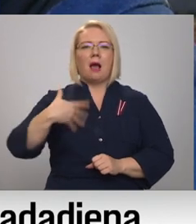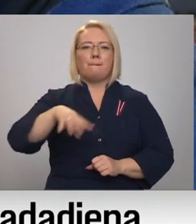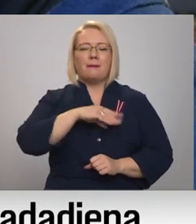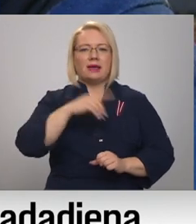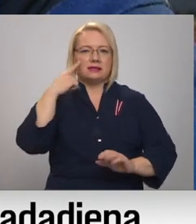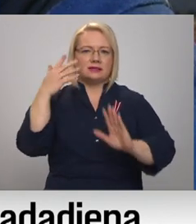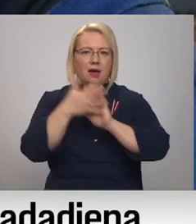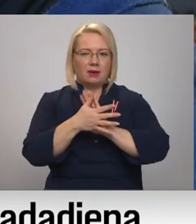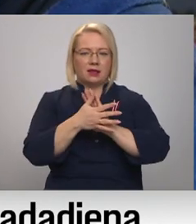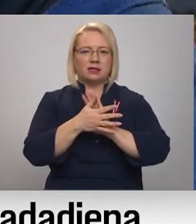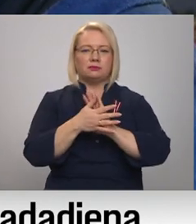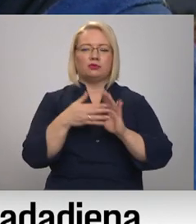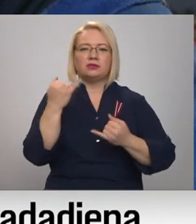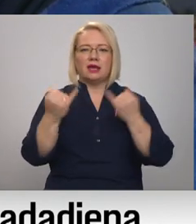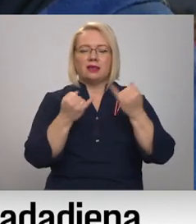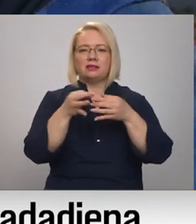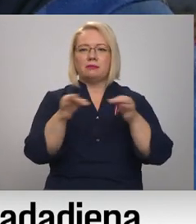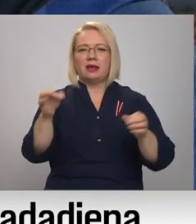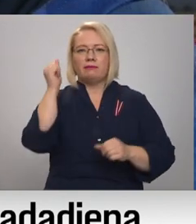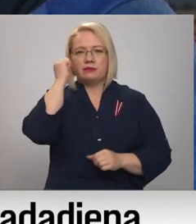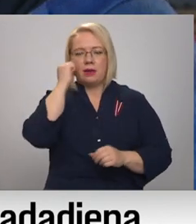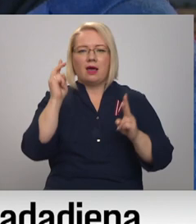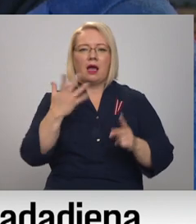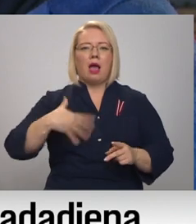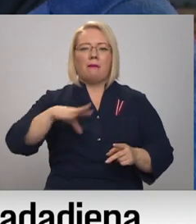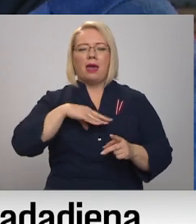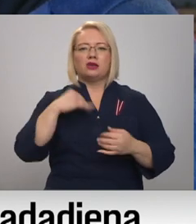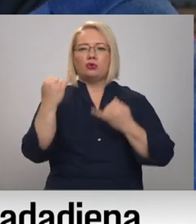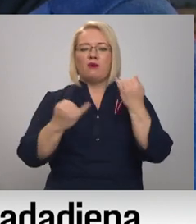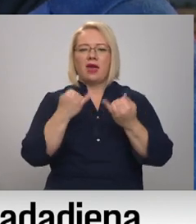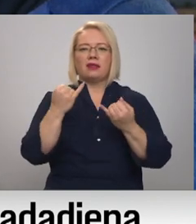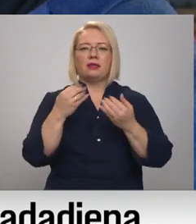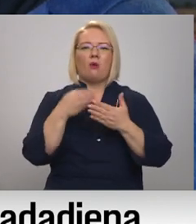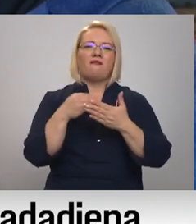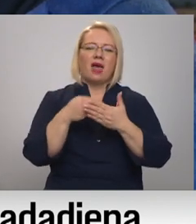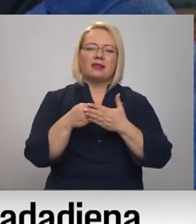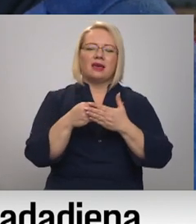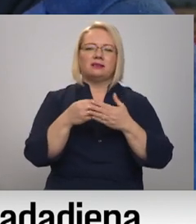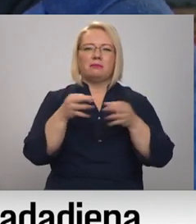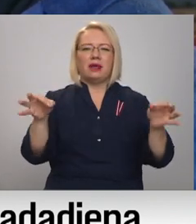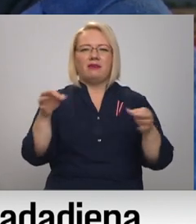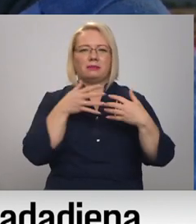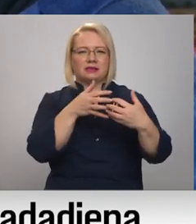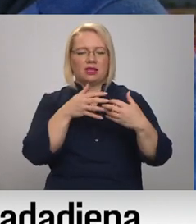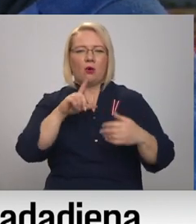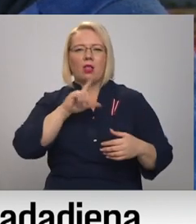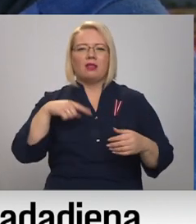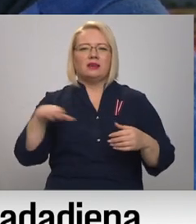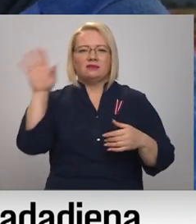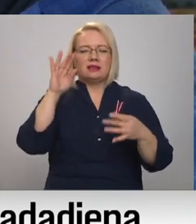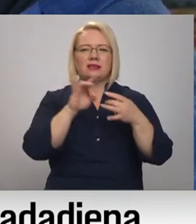un cienīsim brīvības pieminekli, kā mēs novērtēsim brīvības cīņas un Latvijas valsts neatkarības